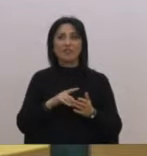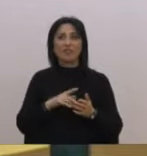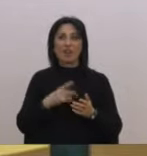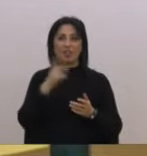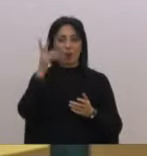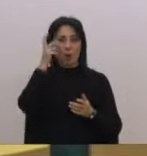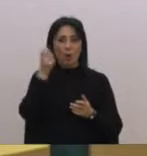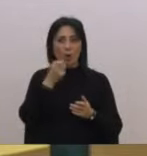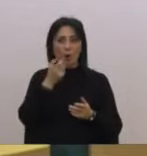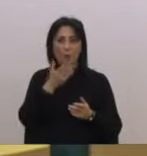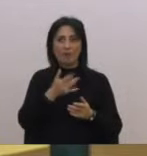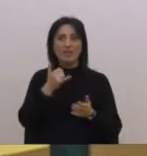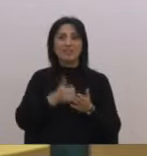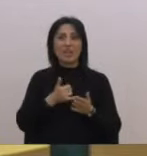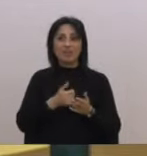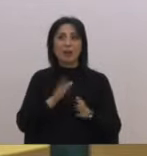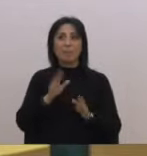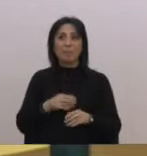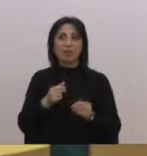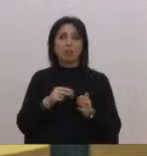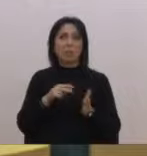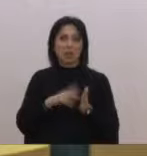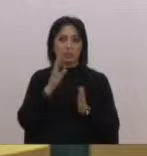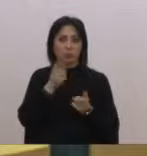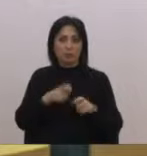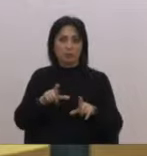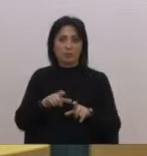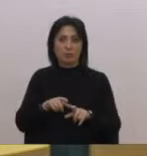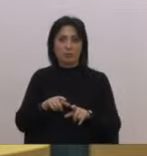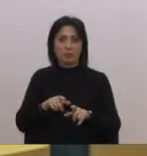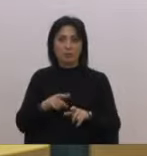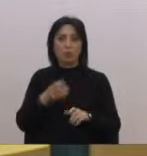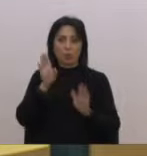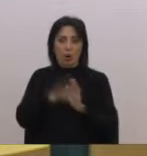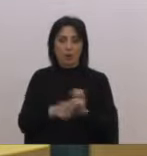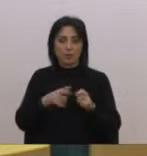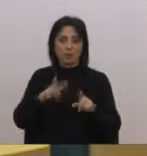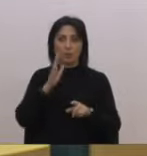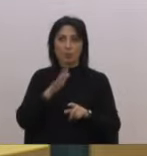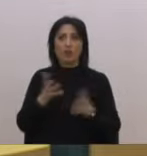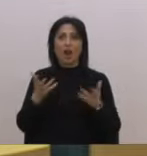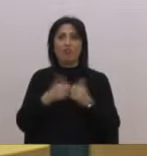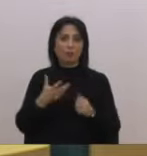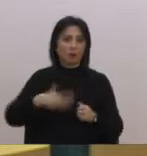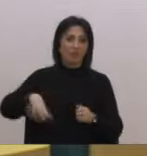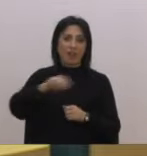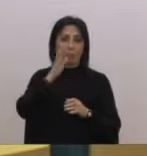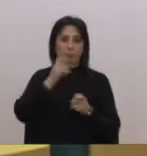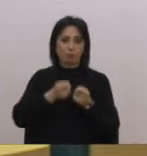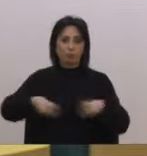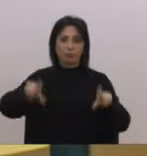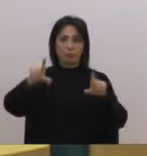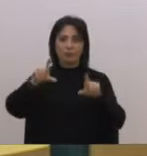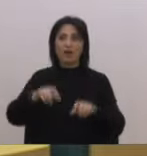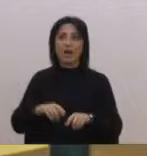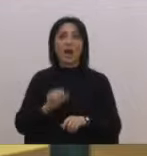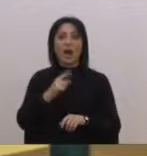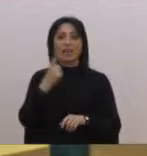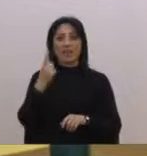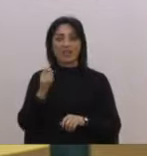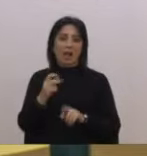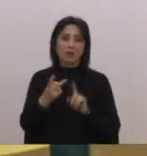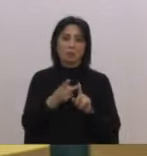da. Sacuavi, mașini, paseri, gaiz de vară, martu amaze, aramet, automaturat cu ela perze. An ertit unde ai vos,